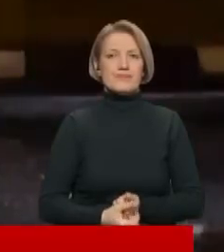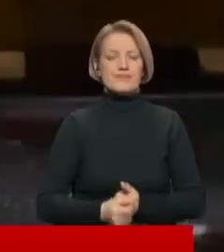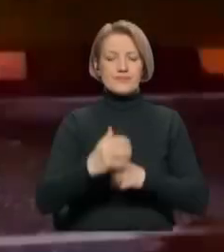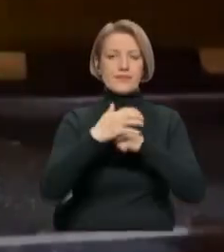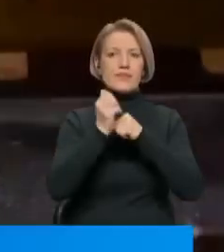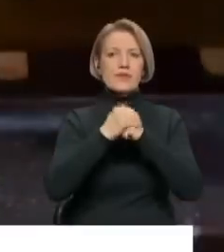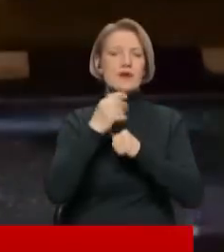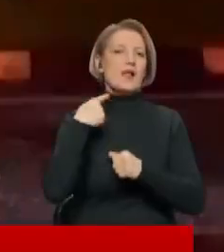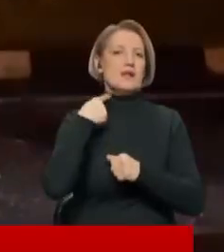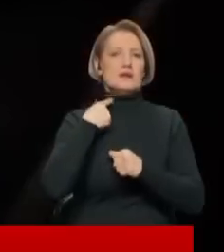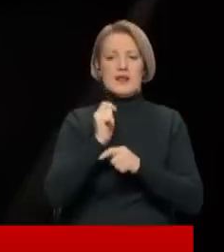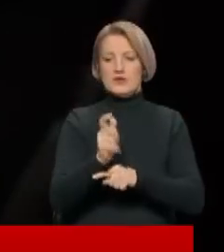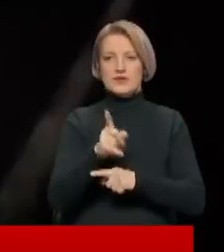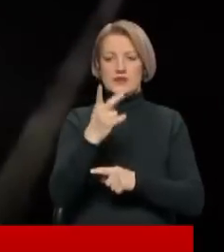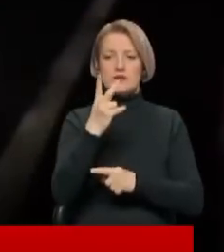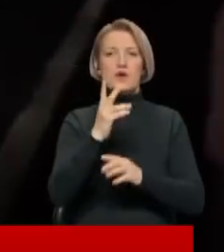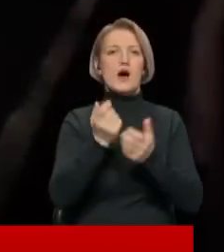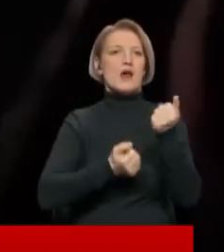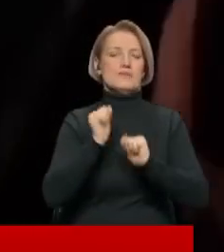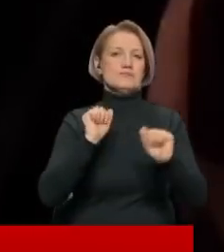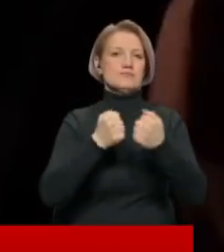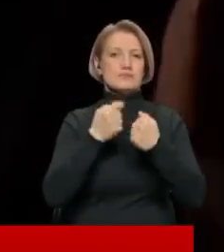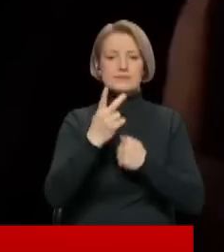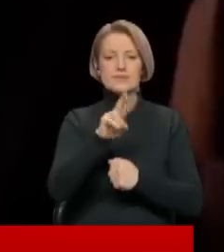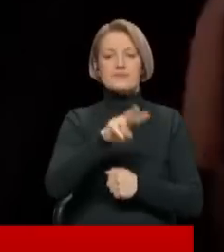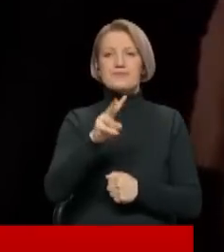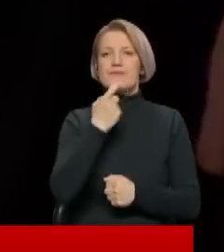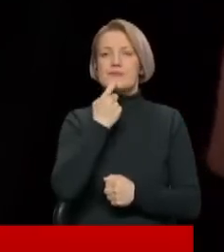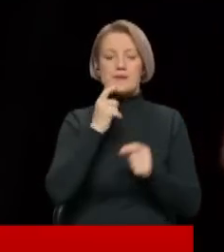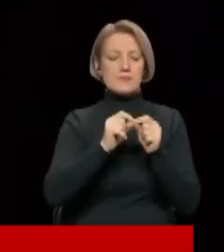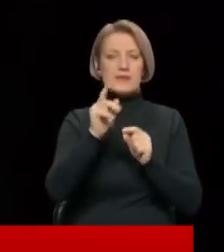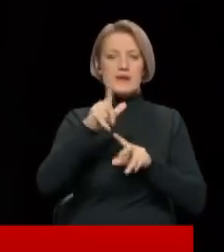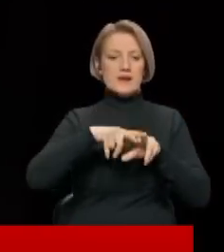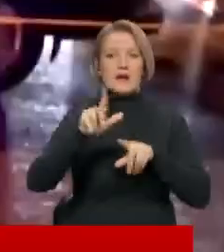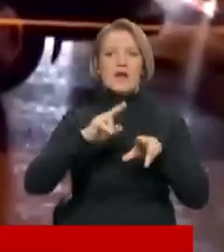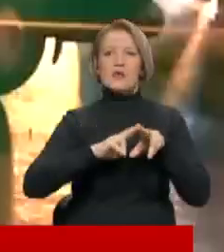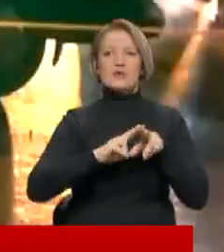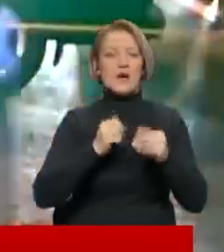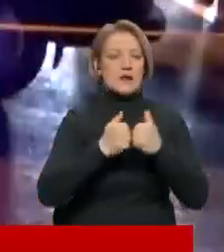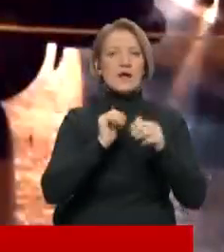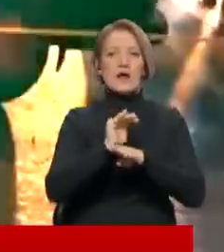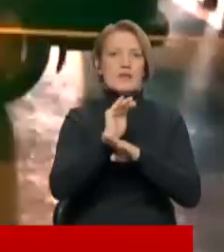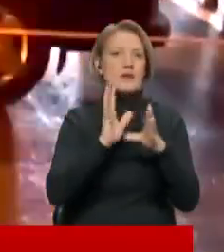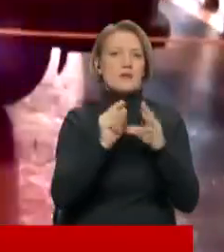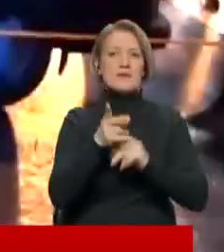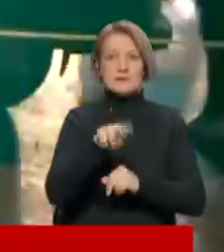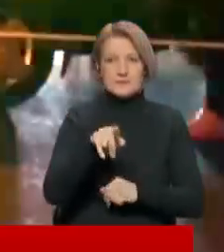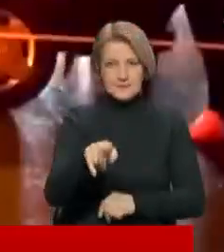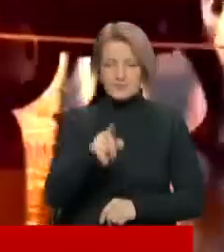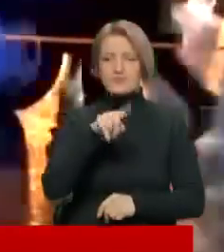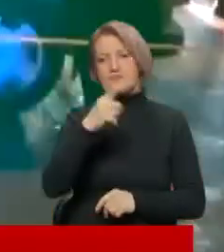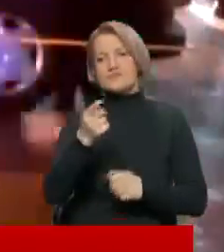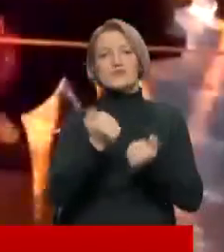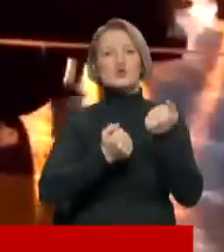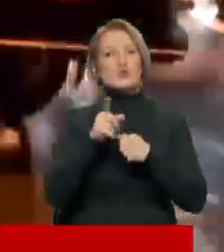Antalya'nın Alanya ilçesinde ise iki otomobil çarpıştı 22 yaşındaki Bilal Koçak kazada hayatını kaybetti diğer otomobilin